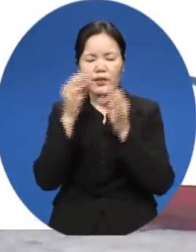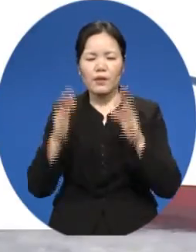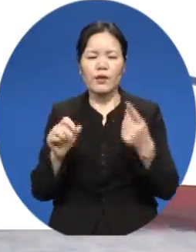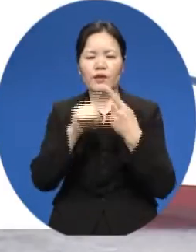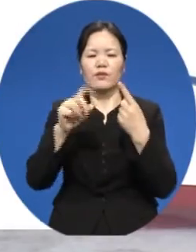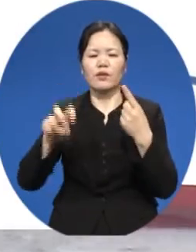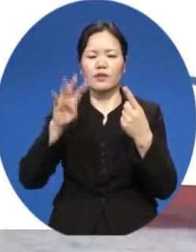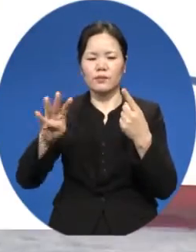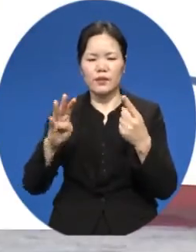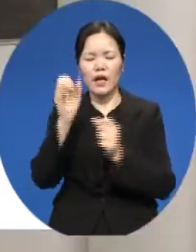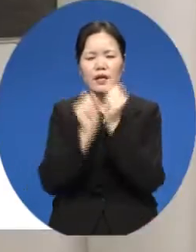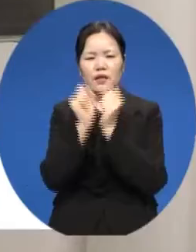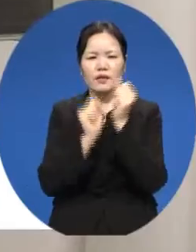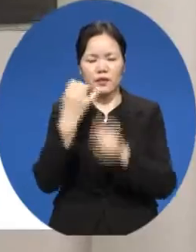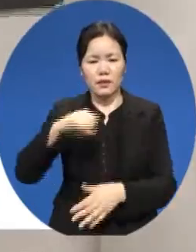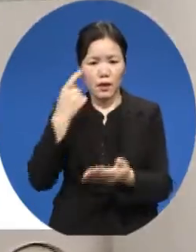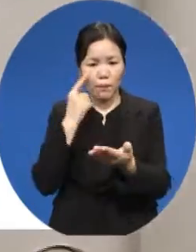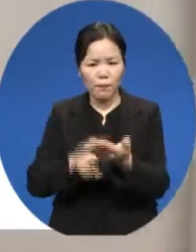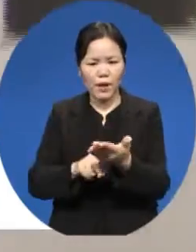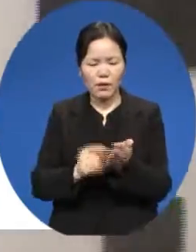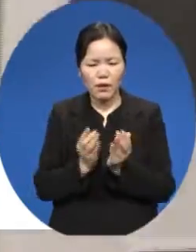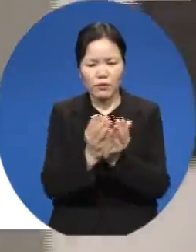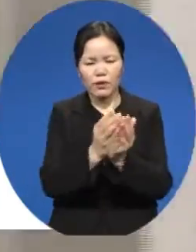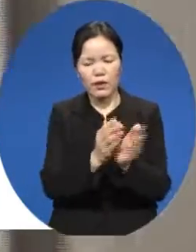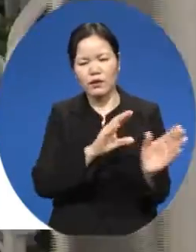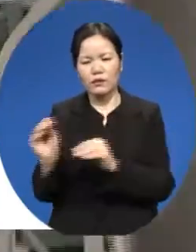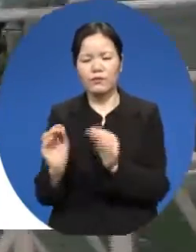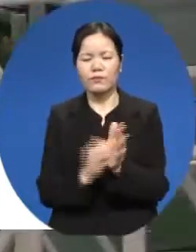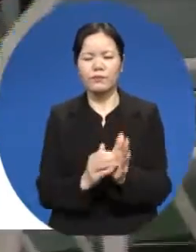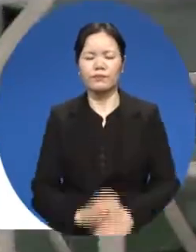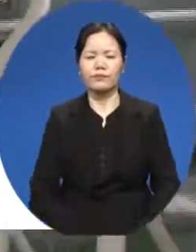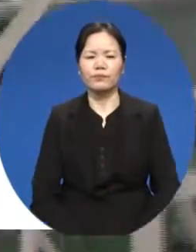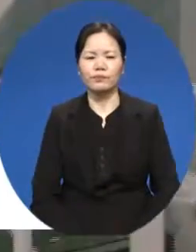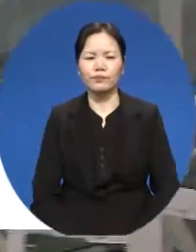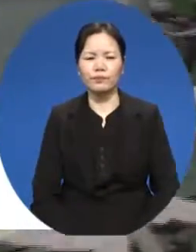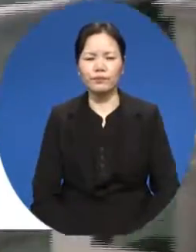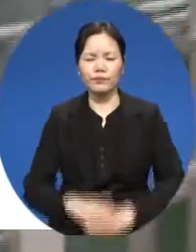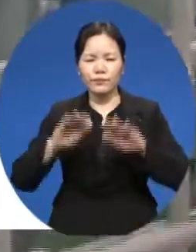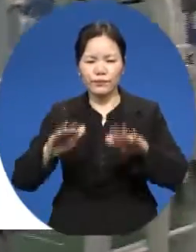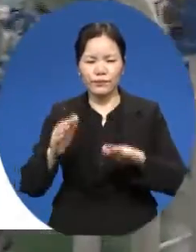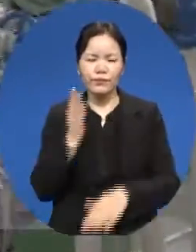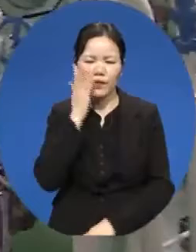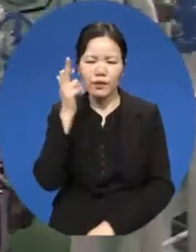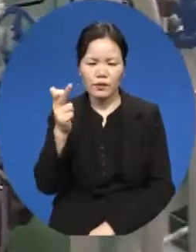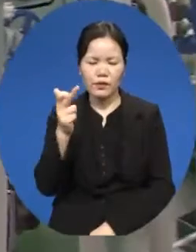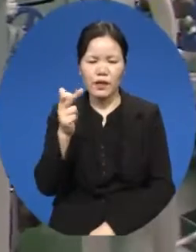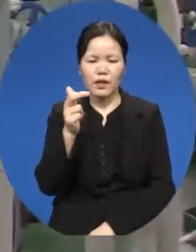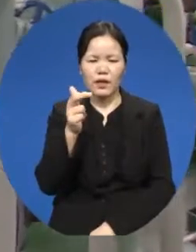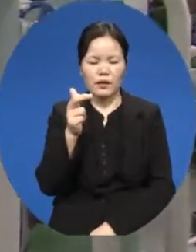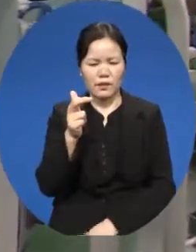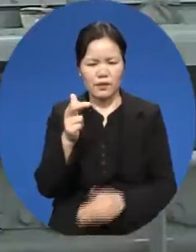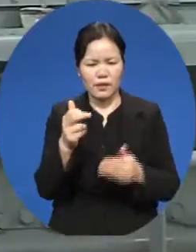24일 엔진 결함이 발견돼 운항이 전면 중단했습니다. 현재 울산 현대 미포